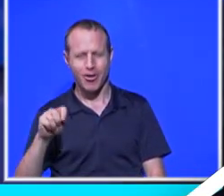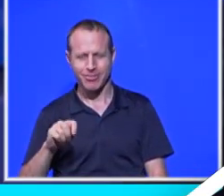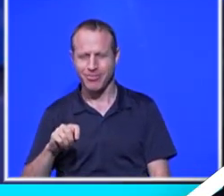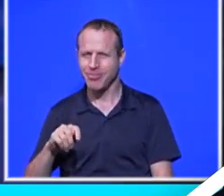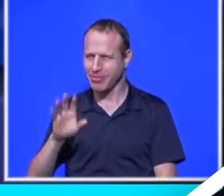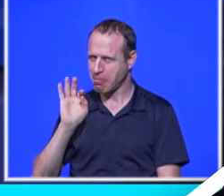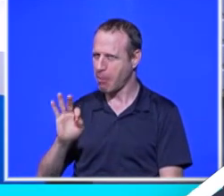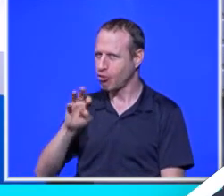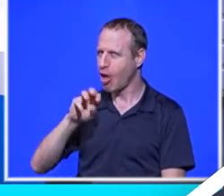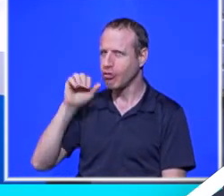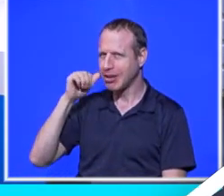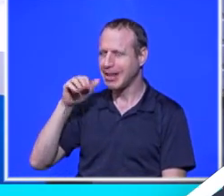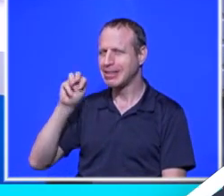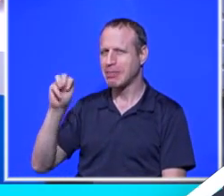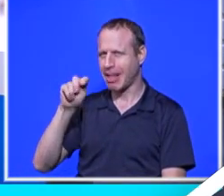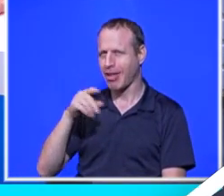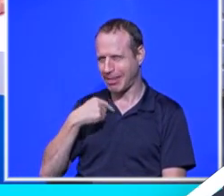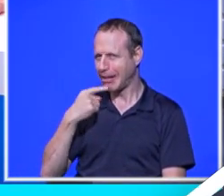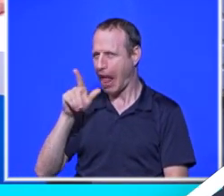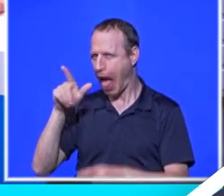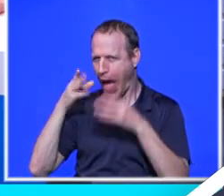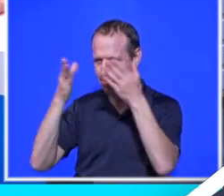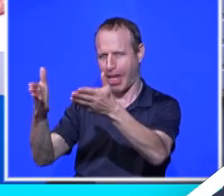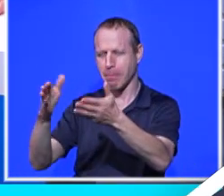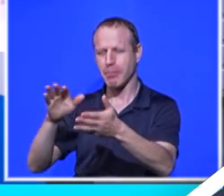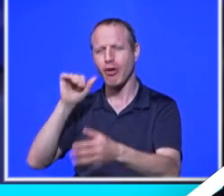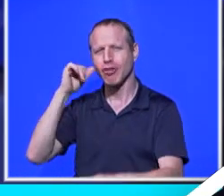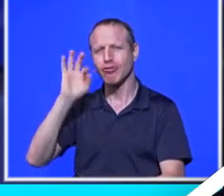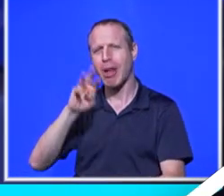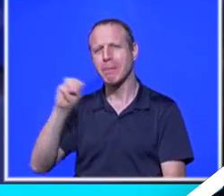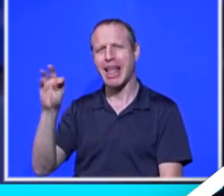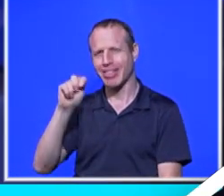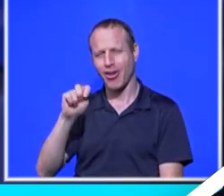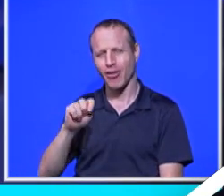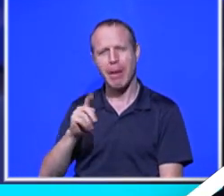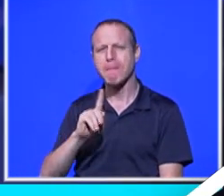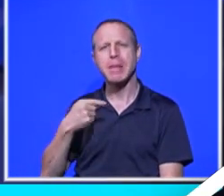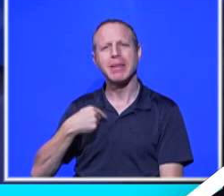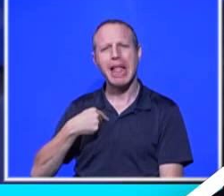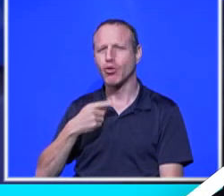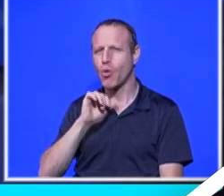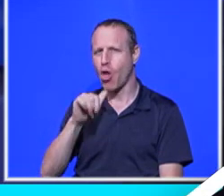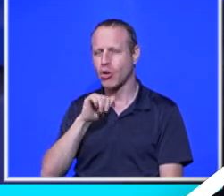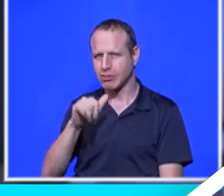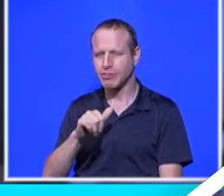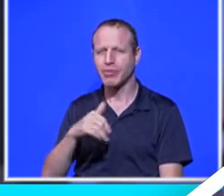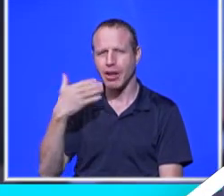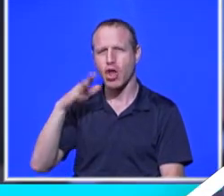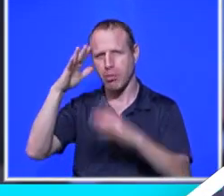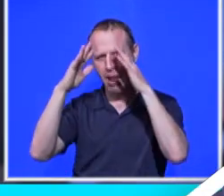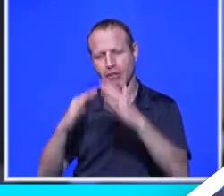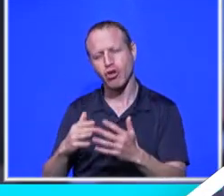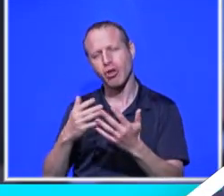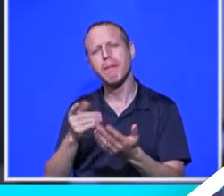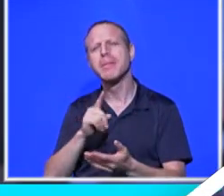התיכון. אני אגיד לך, אתם לגמרי האשכנזים של המזרח התיכון, אבל מי מאיתנו לא רוצה להיות בלבנון,